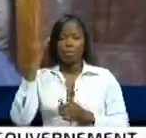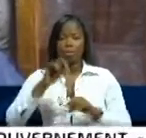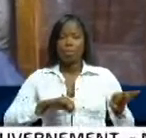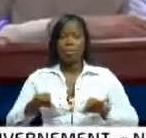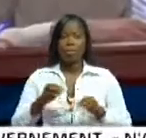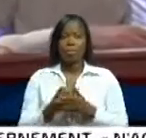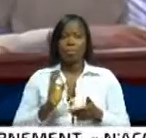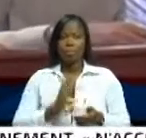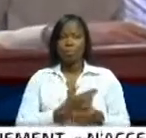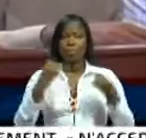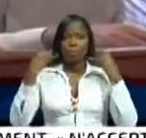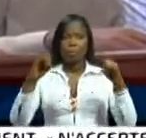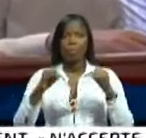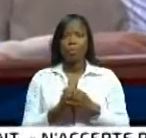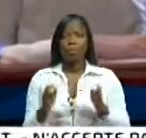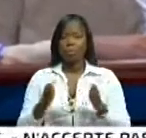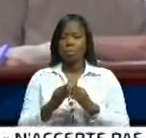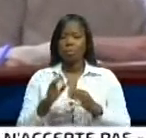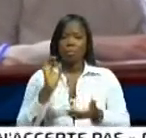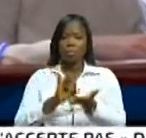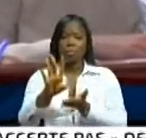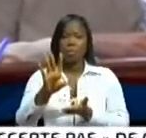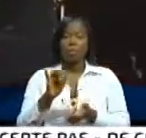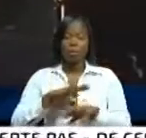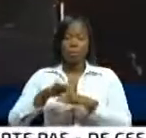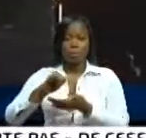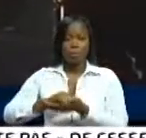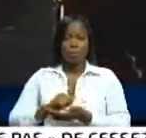déplorons la coalition le bloc